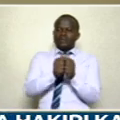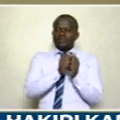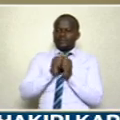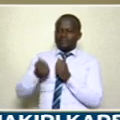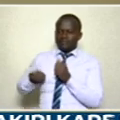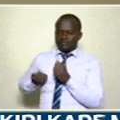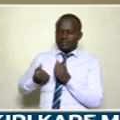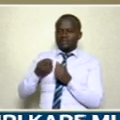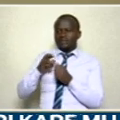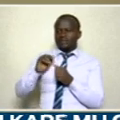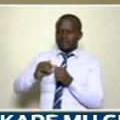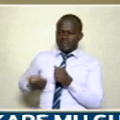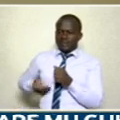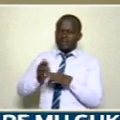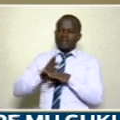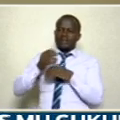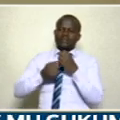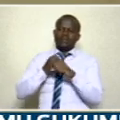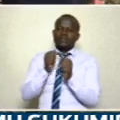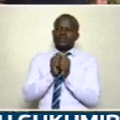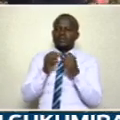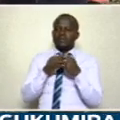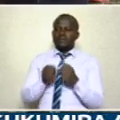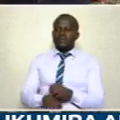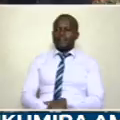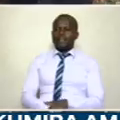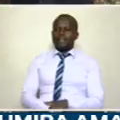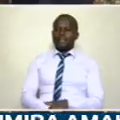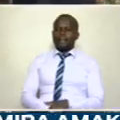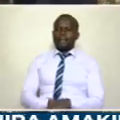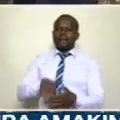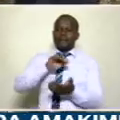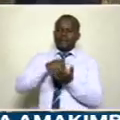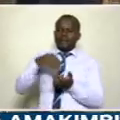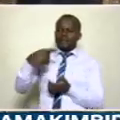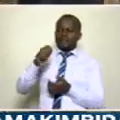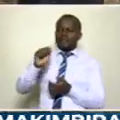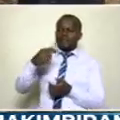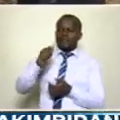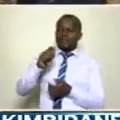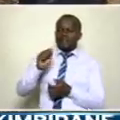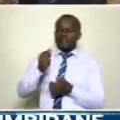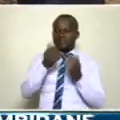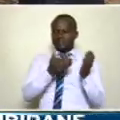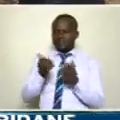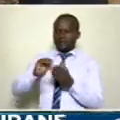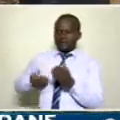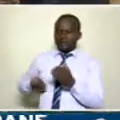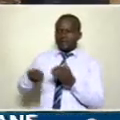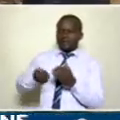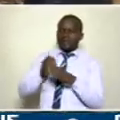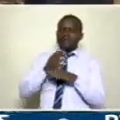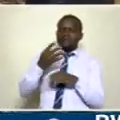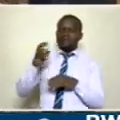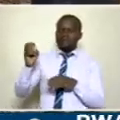n'abakobwa ndetse n'abadamu barengeje iyo myaka 18. Iki kigo Ngororamuco cya Gitagata ubu kigororerwamo abagore n'abakobwa